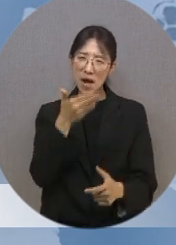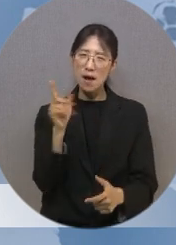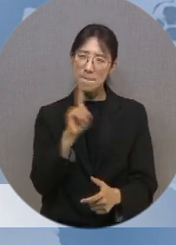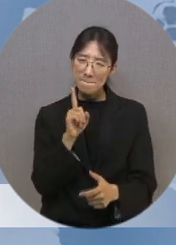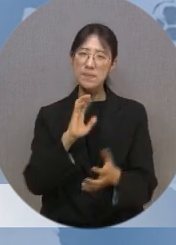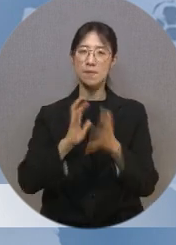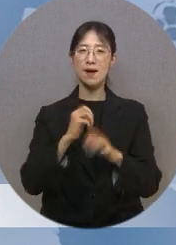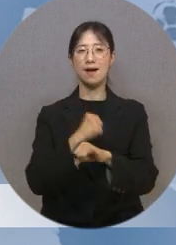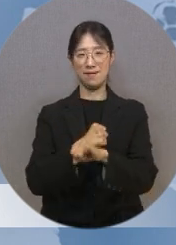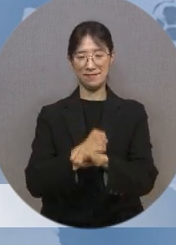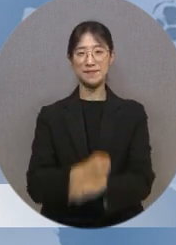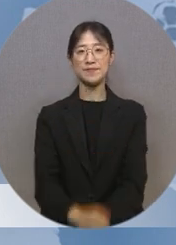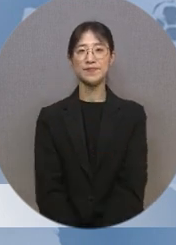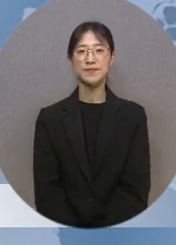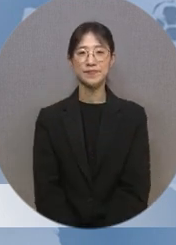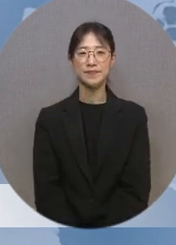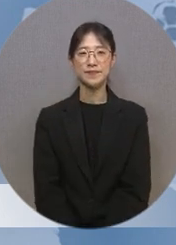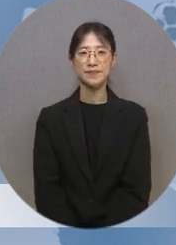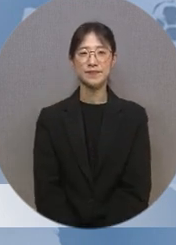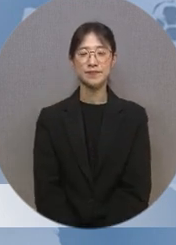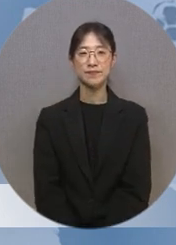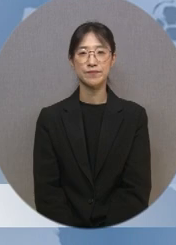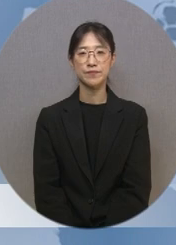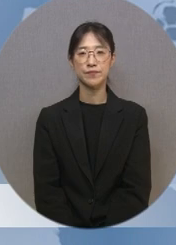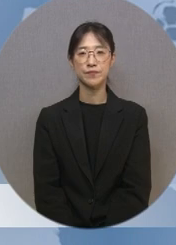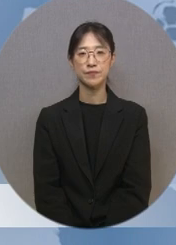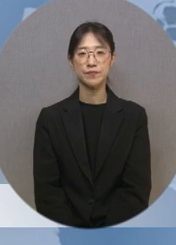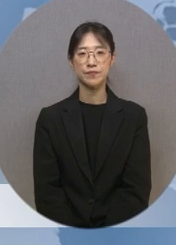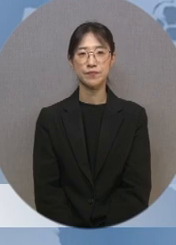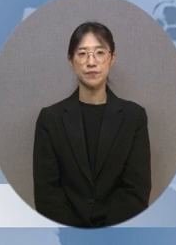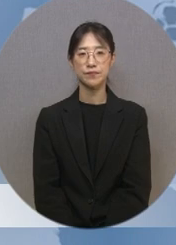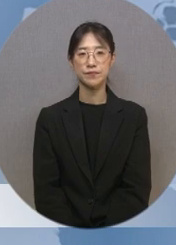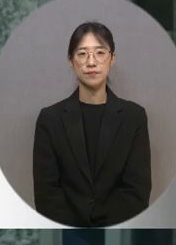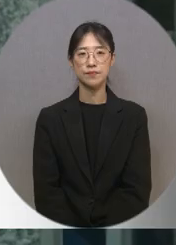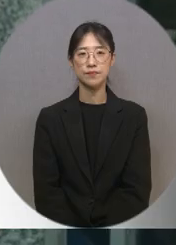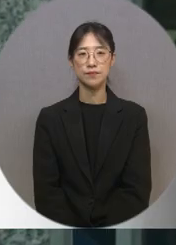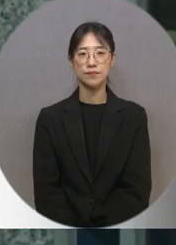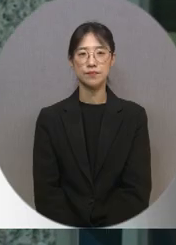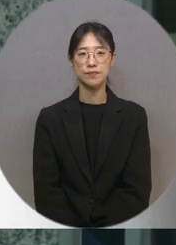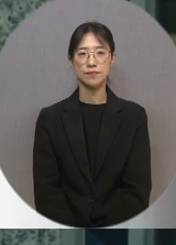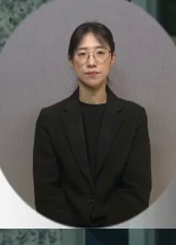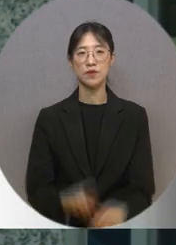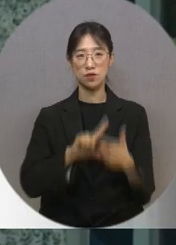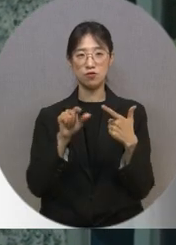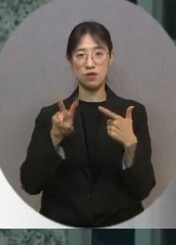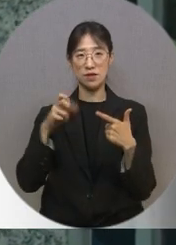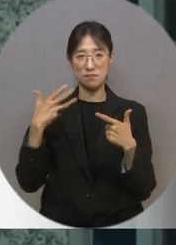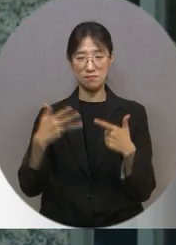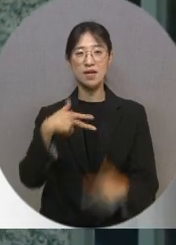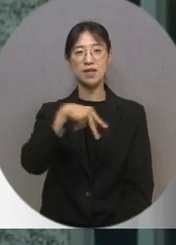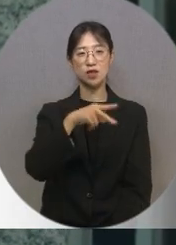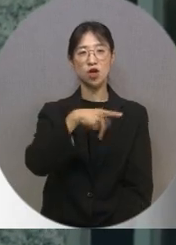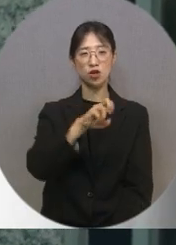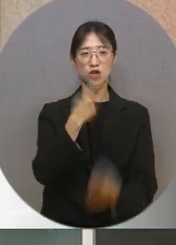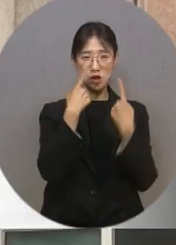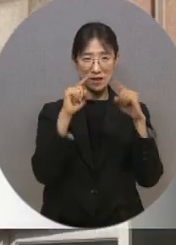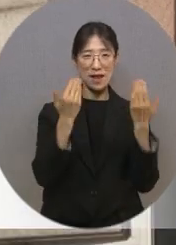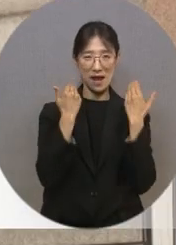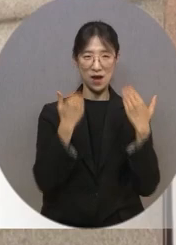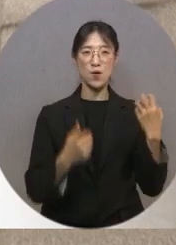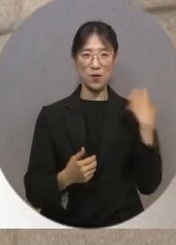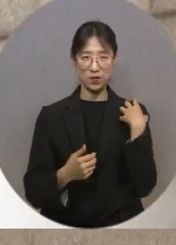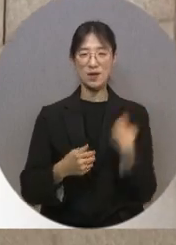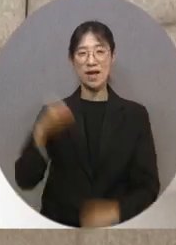주제로 토론이 이어졌는데요. 정운선 기자입니다. 지난달 28일 서정대학교가